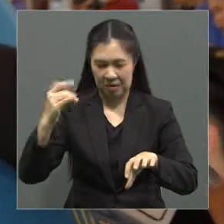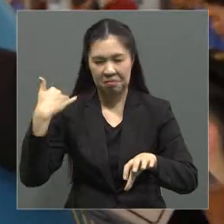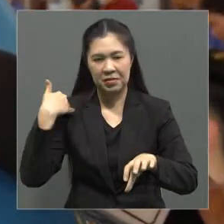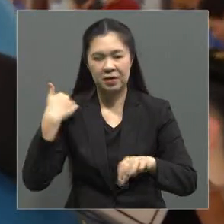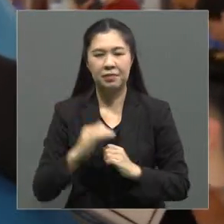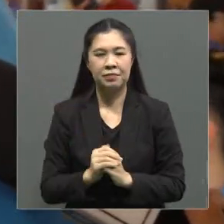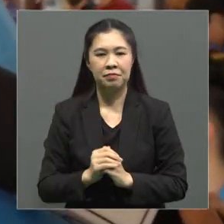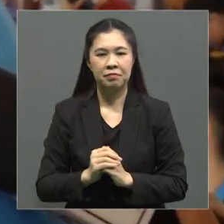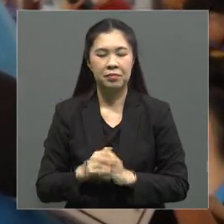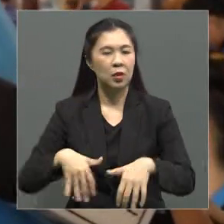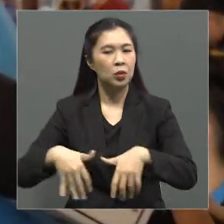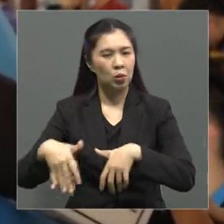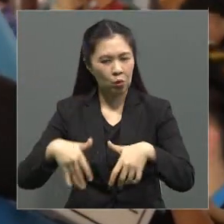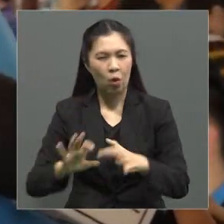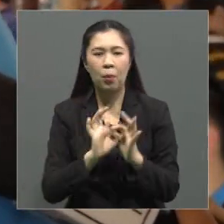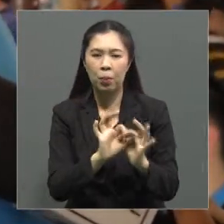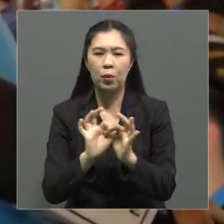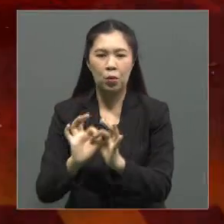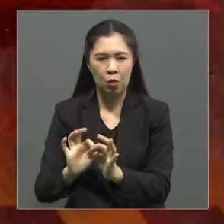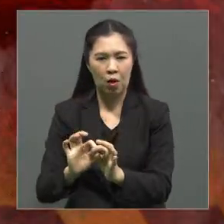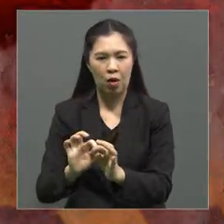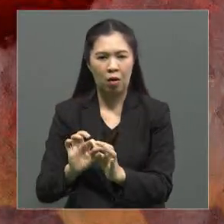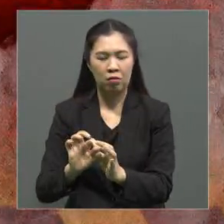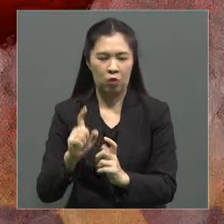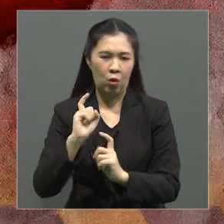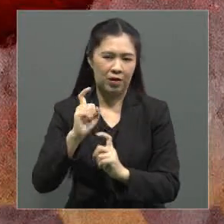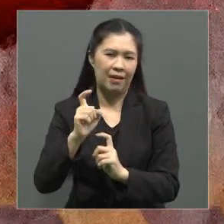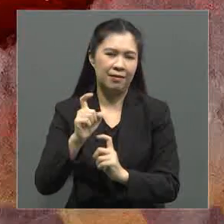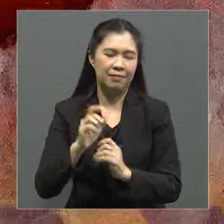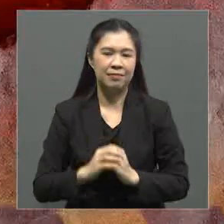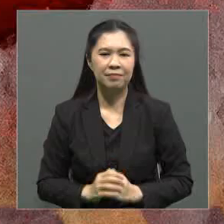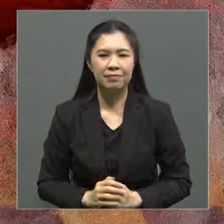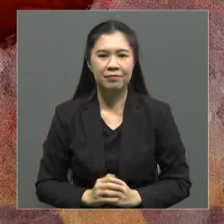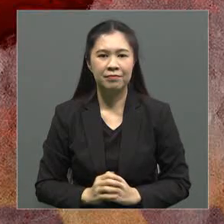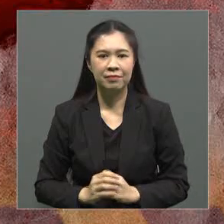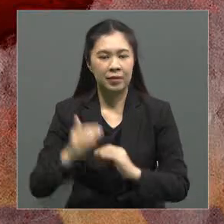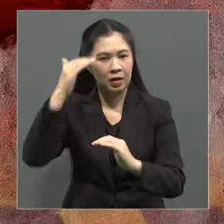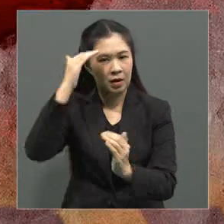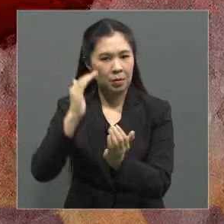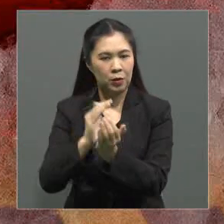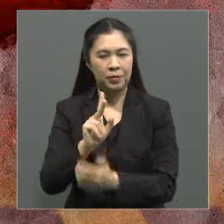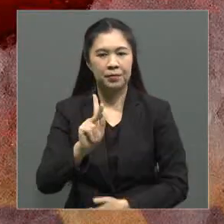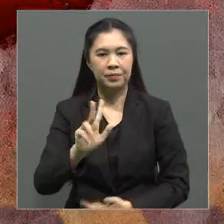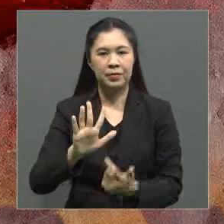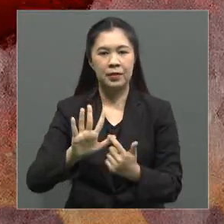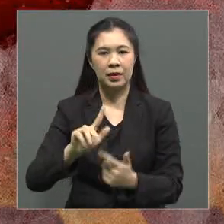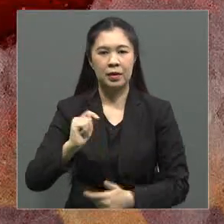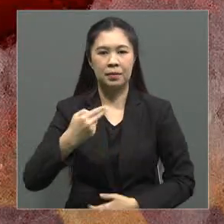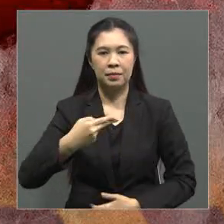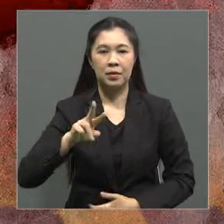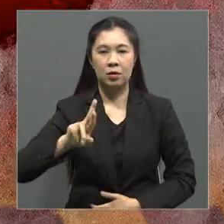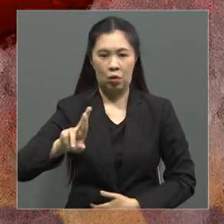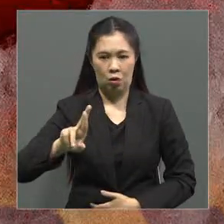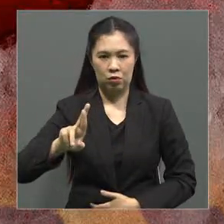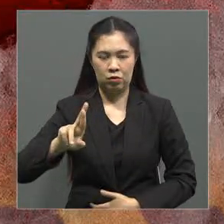เองก็อดมีความเป็นห่วงเป็นกังวลไม่ได้เรื่องของความปลอดภัยนั่นเองนะคะทางด้านของของพลตำรวจตรีกำธรอุ่ยเจริญผู้บังคับการศูนย์